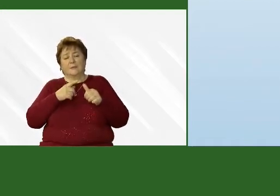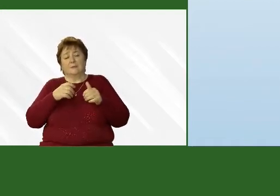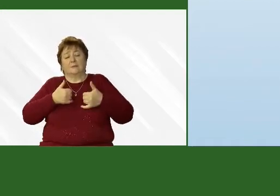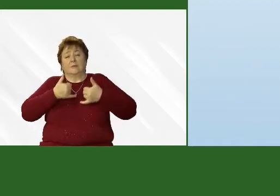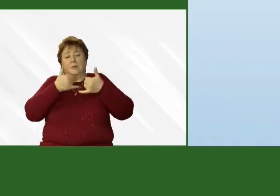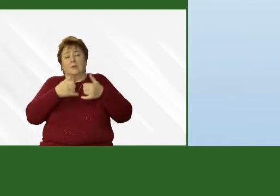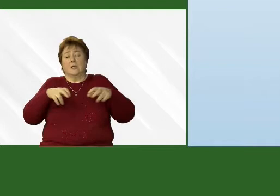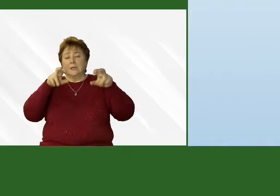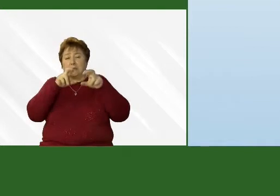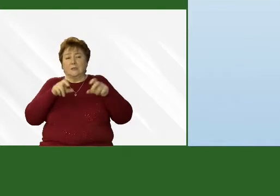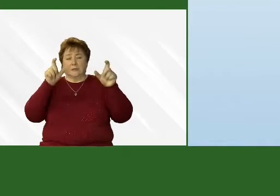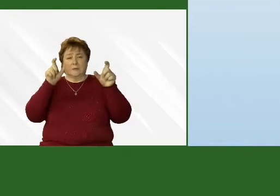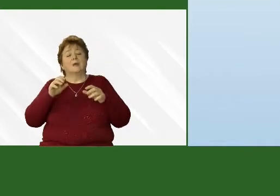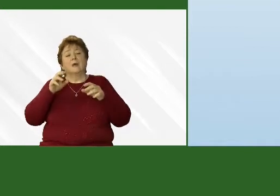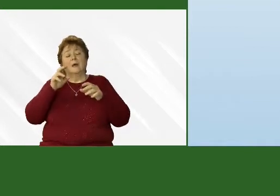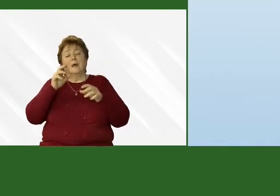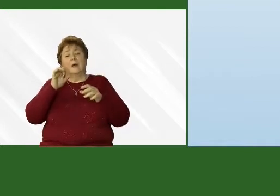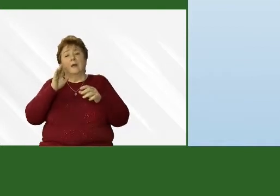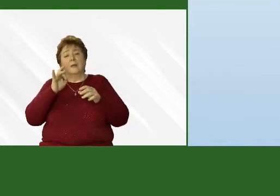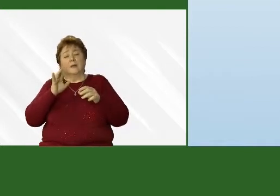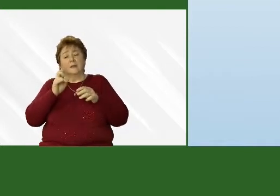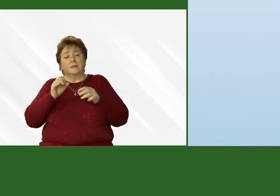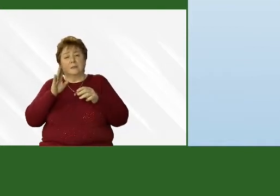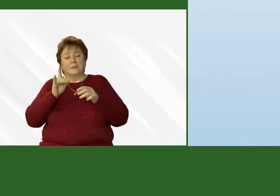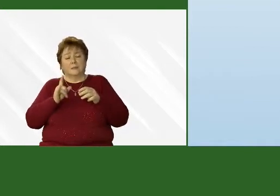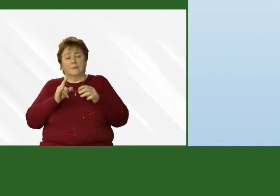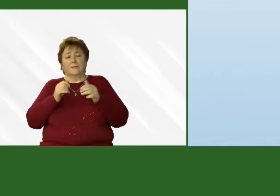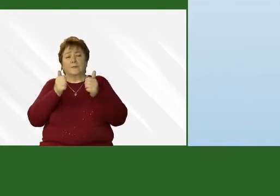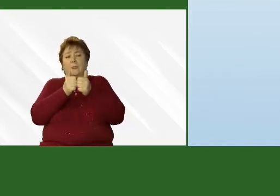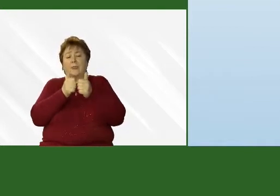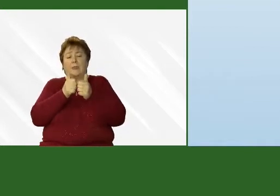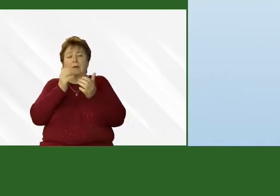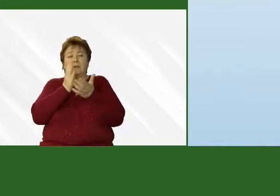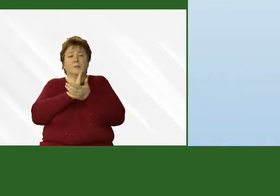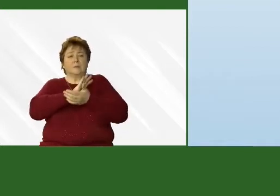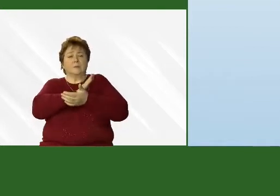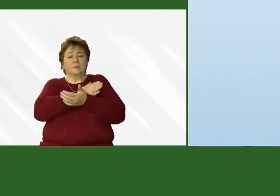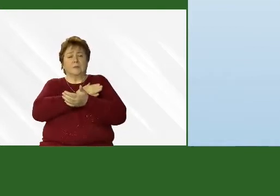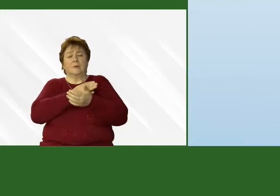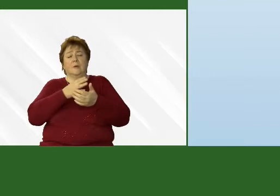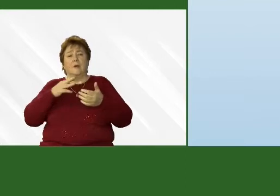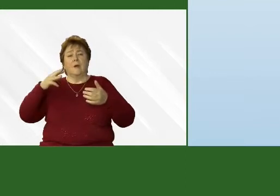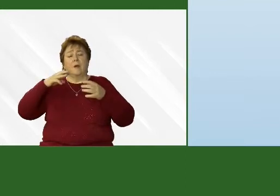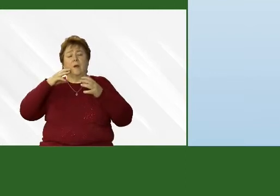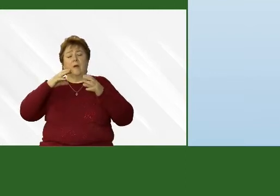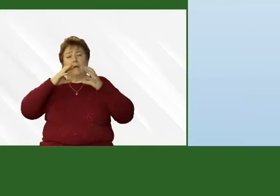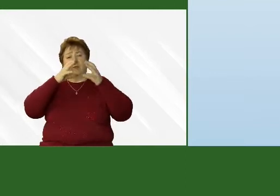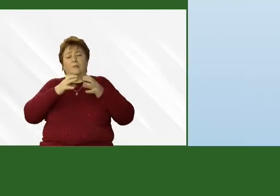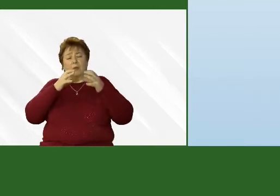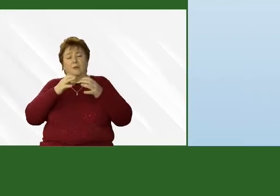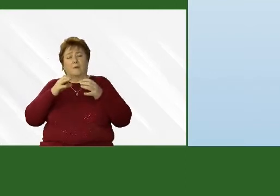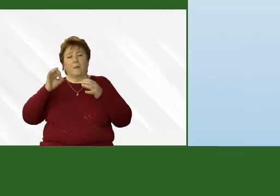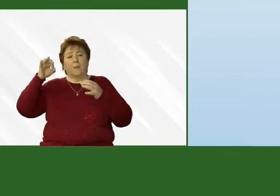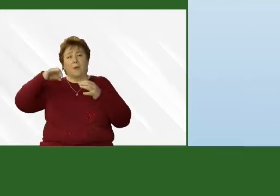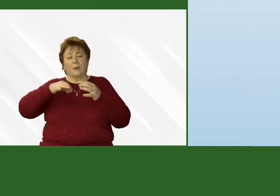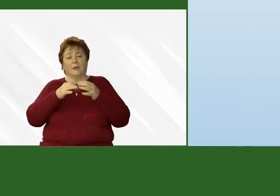честь исследователей Антарктиды. Вокруг Антарктиды проходит самое мощное в мировом океане течение